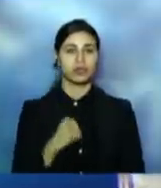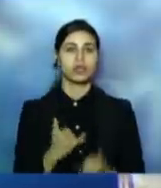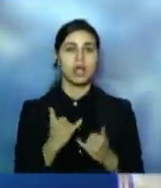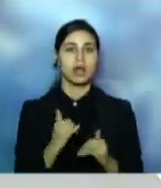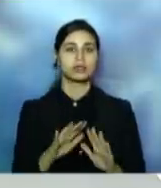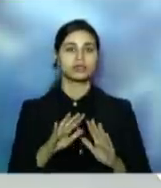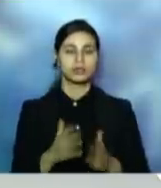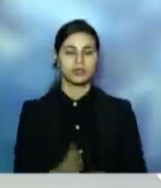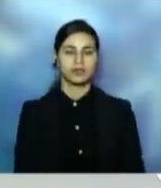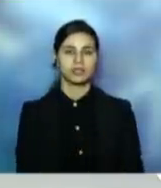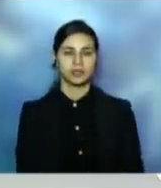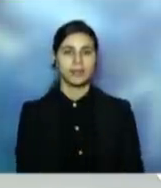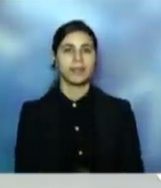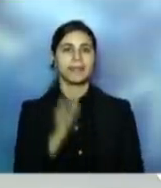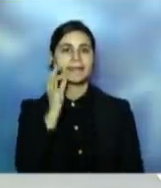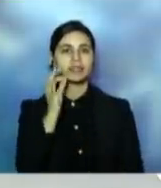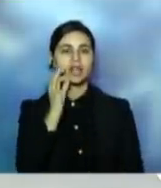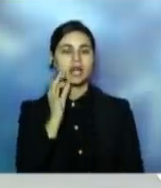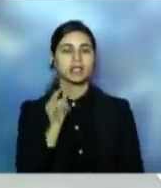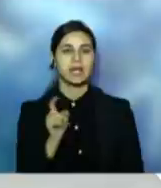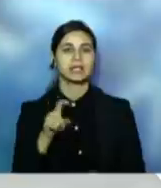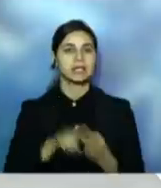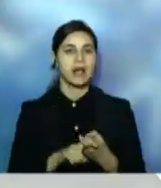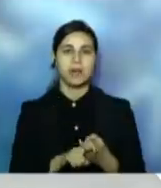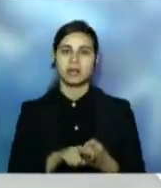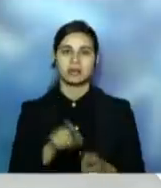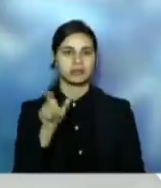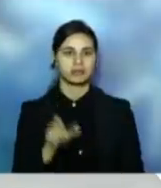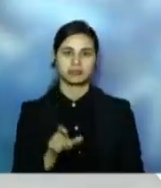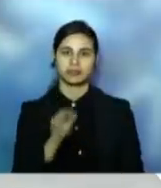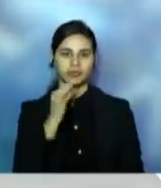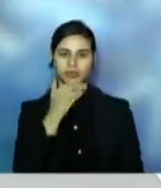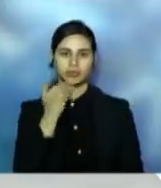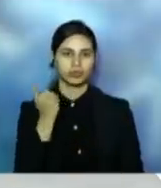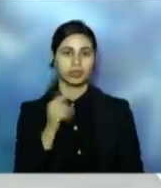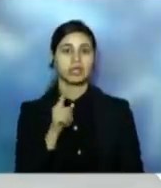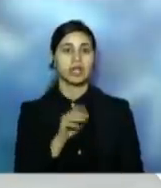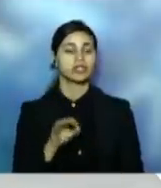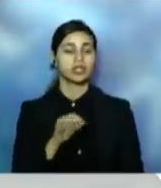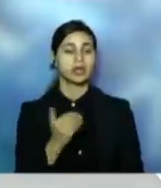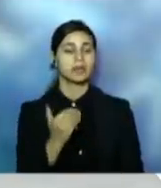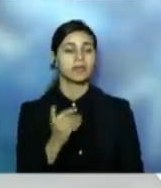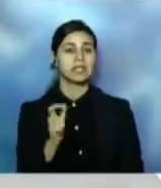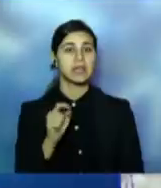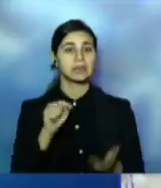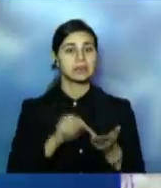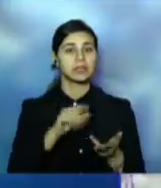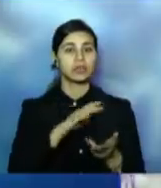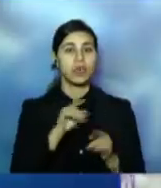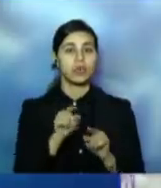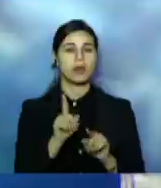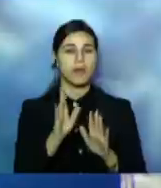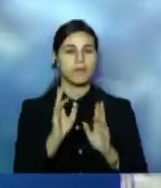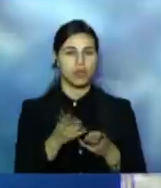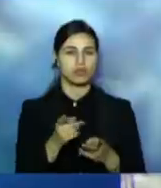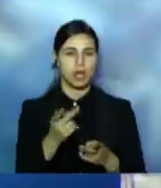შემთხვევაში შაქრიან დიაბეტთან? სავარაუდოდ არ გვაქვს საქმე. და რაც შეეხება ნანემსარს, მე როგორც მივხვდი,